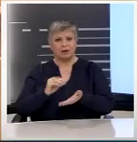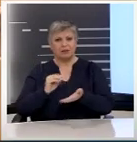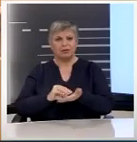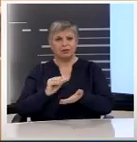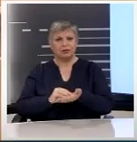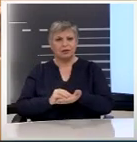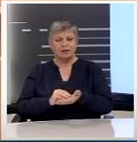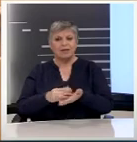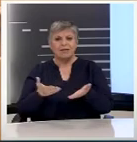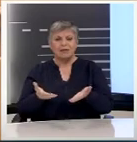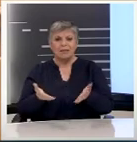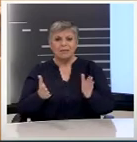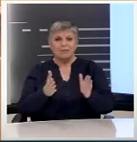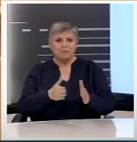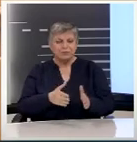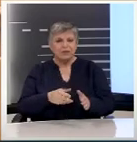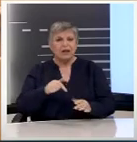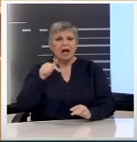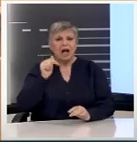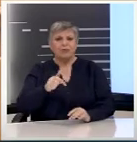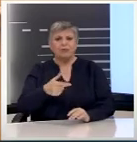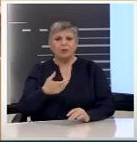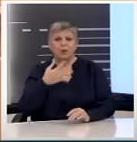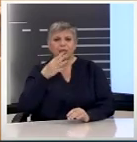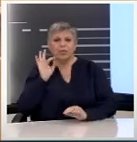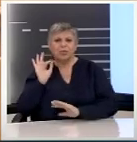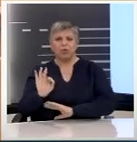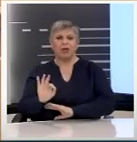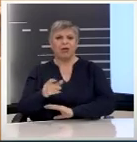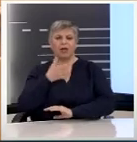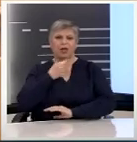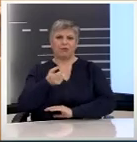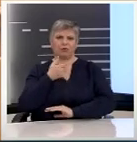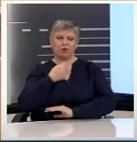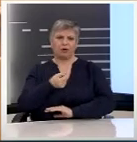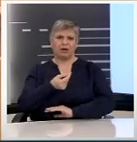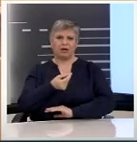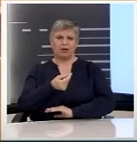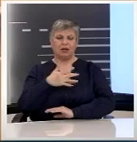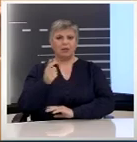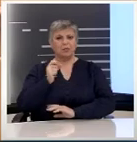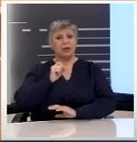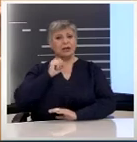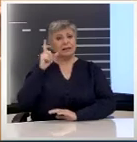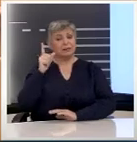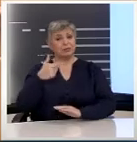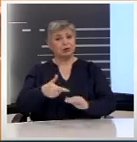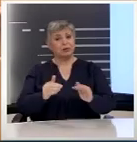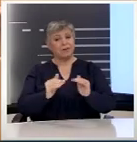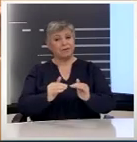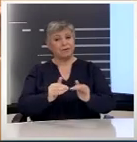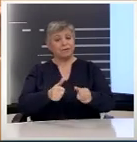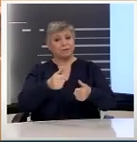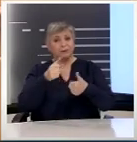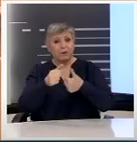μια και από την άλλη πεδίο συκοφάντησης. Και μας κάνει εντύπωση ότι εμένετε σε αυτές